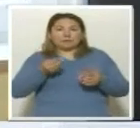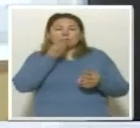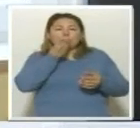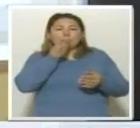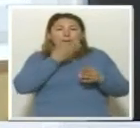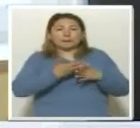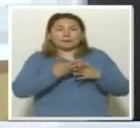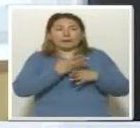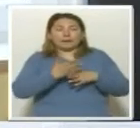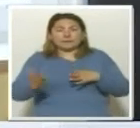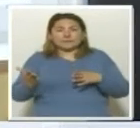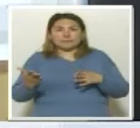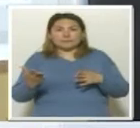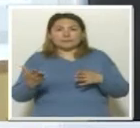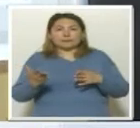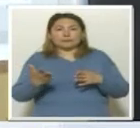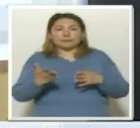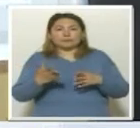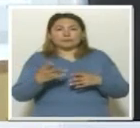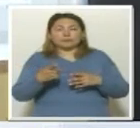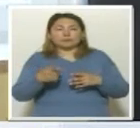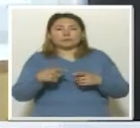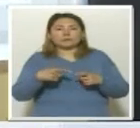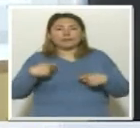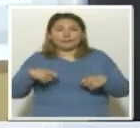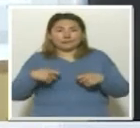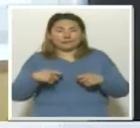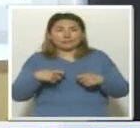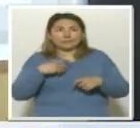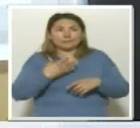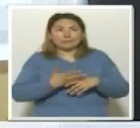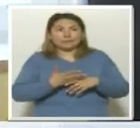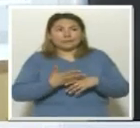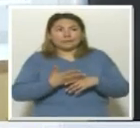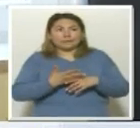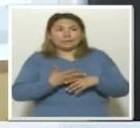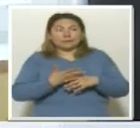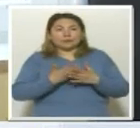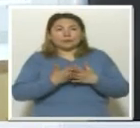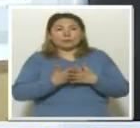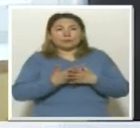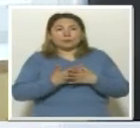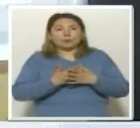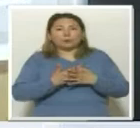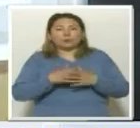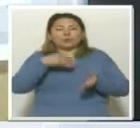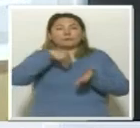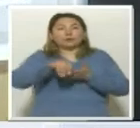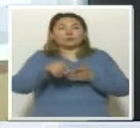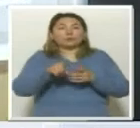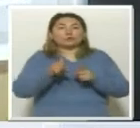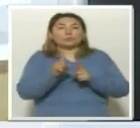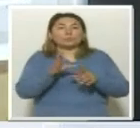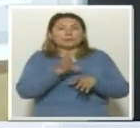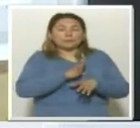емес, азық-түлік өнімдері емес, және өндірістік тауарларды сатып аламыз. Тауарларды жалпы өнімдерді сатып алу үшін